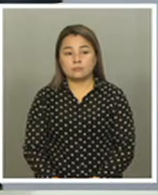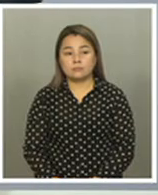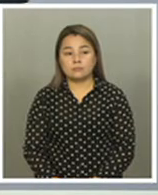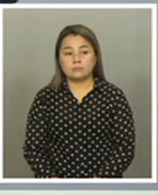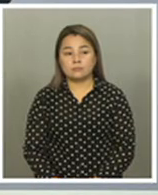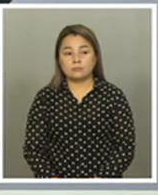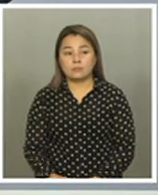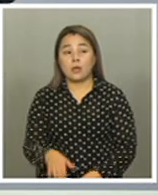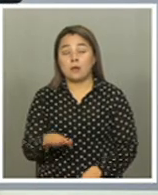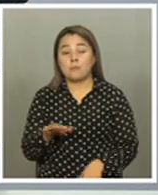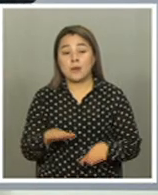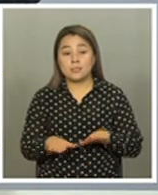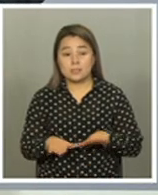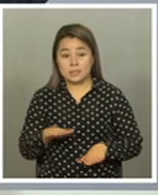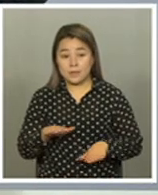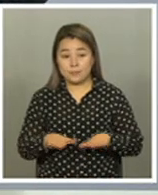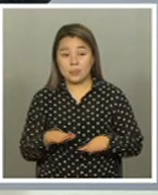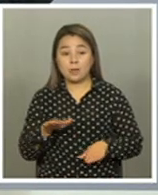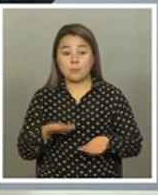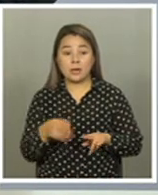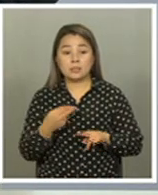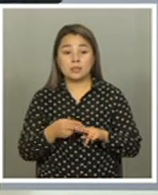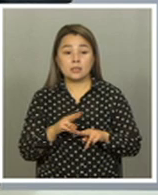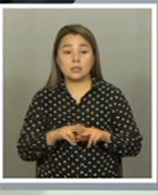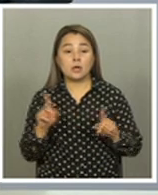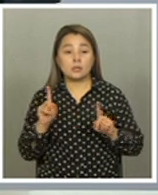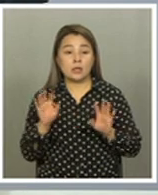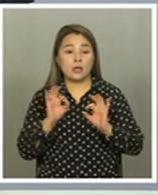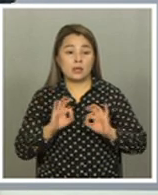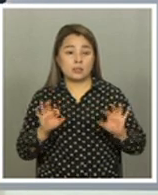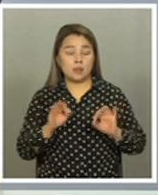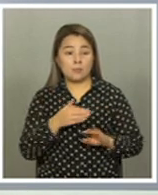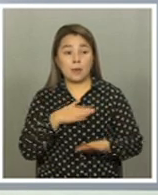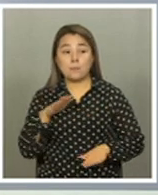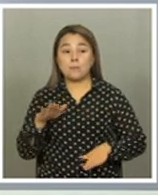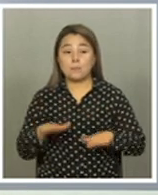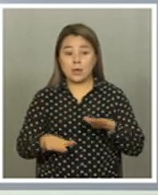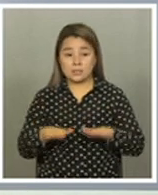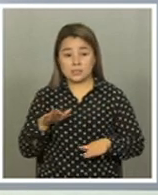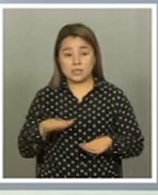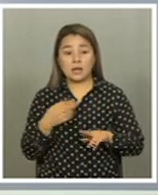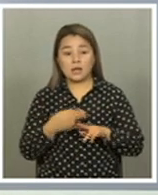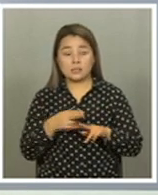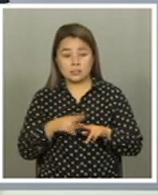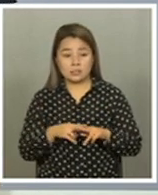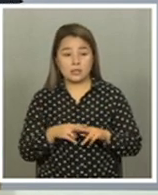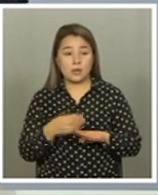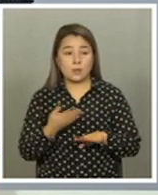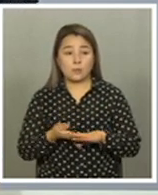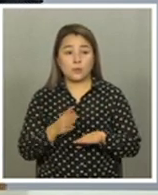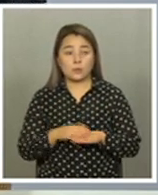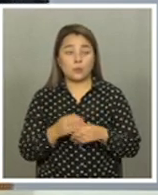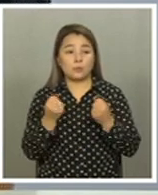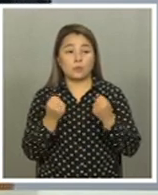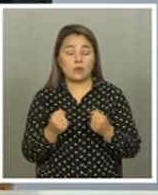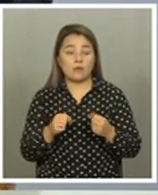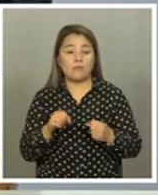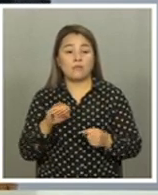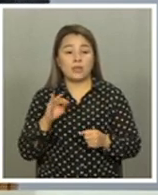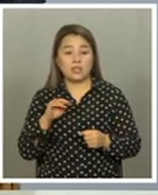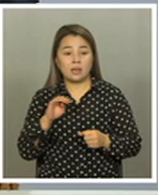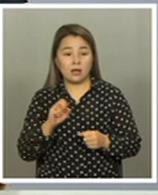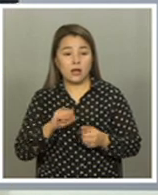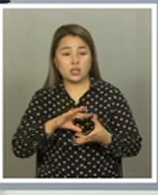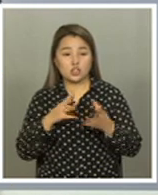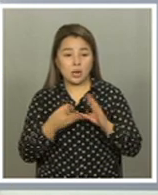Масса. Масса дегеніміз не? Анықтамасына тоқталып алайық. Масса инерттілігін сипаттайтын физикалық шаманы масса деп